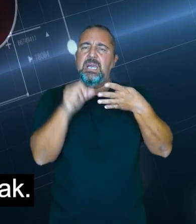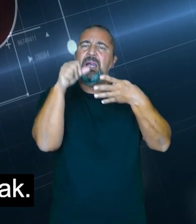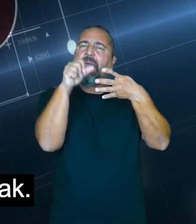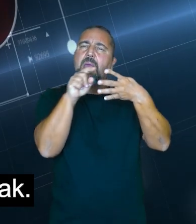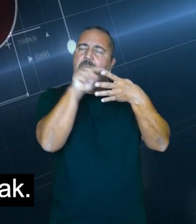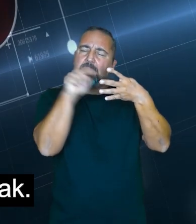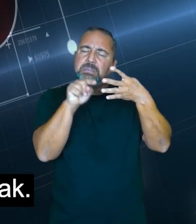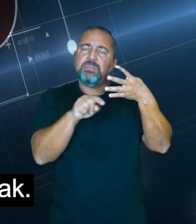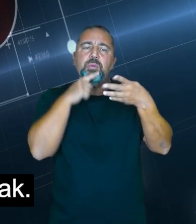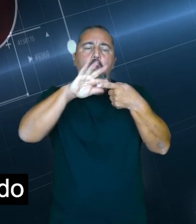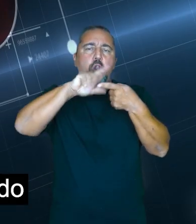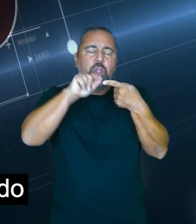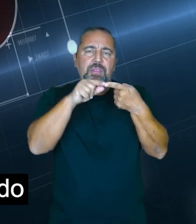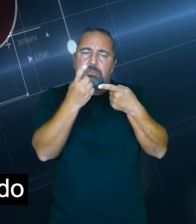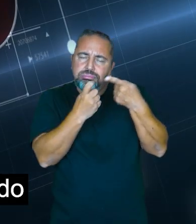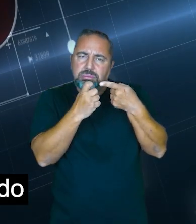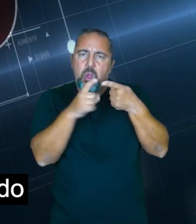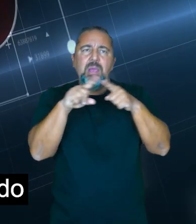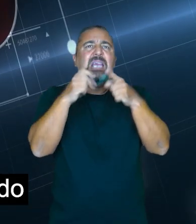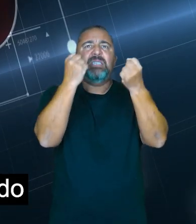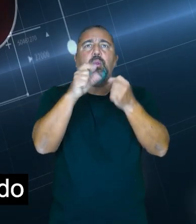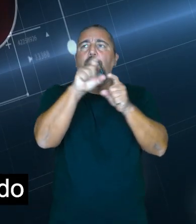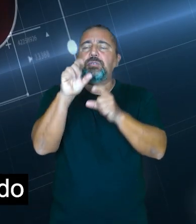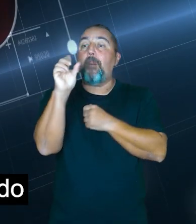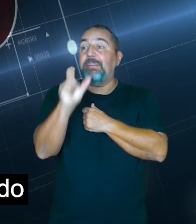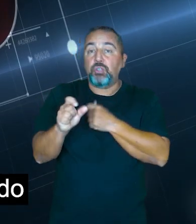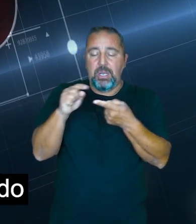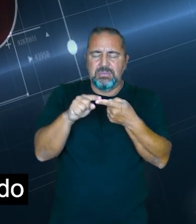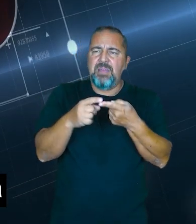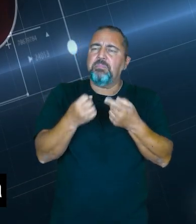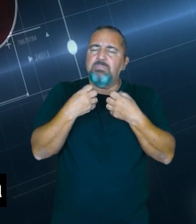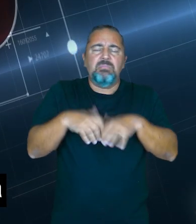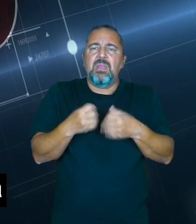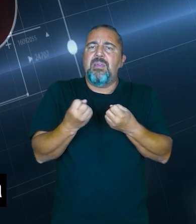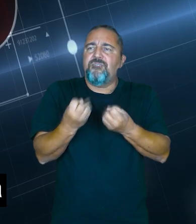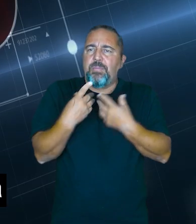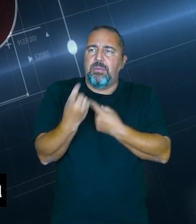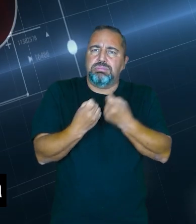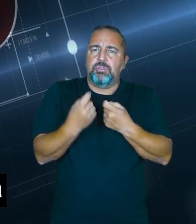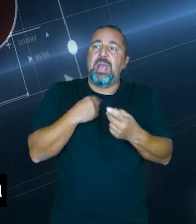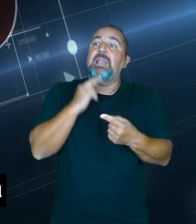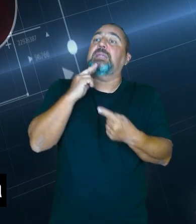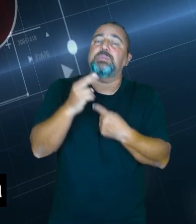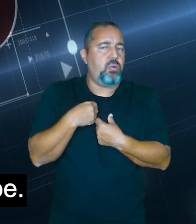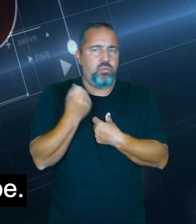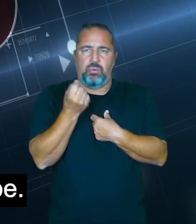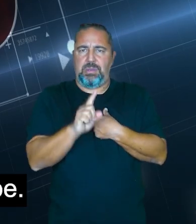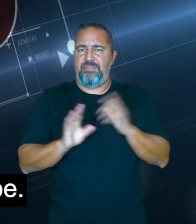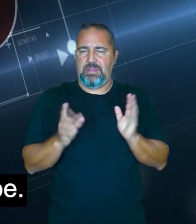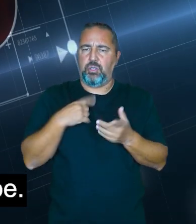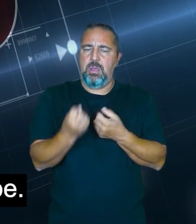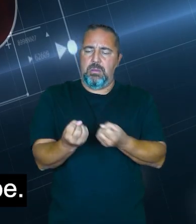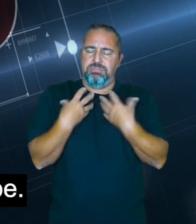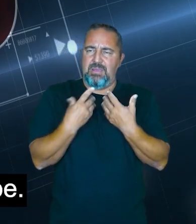dezagun nola bilatu kanalak. Gune horietan, albisteak, erakundeak edo pertsonak jarrai ditzakezu informazioa jaso